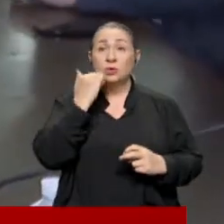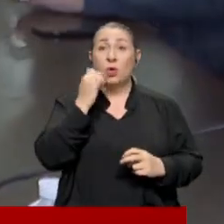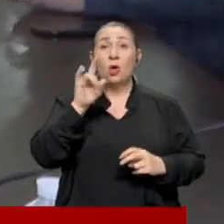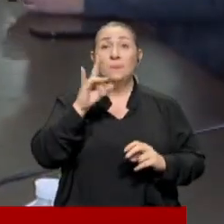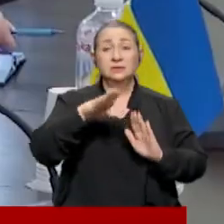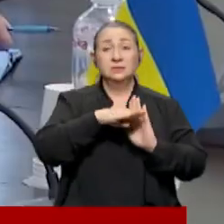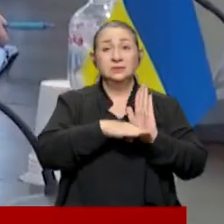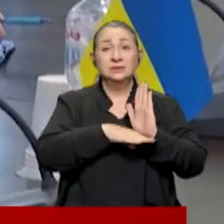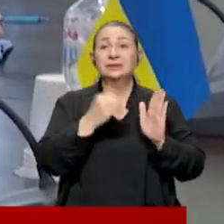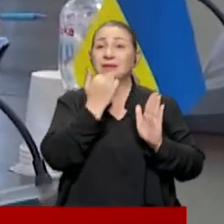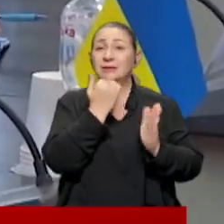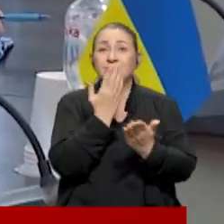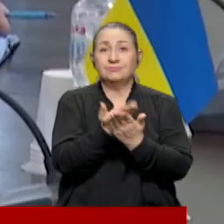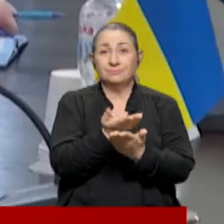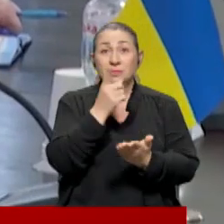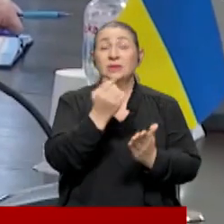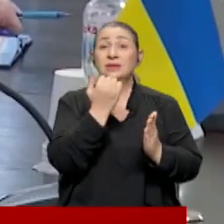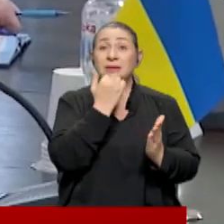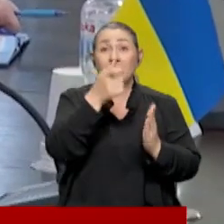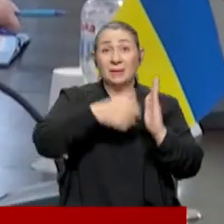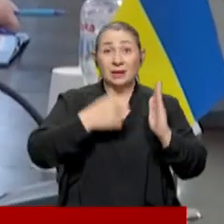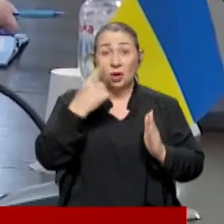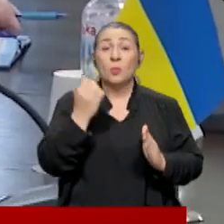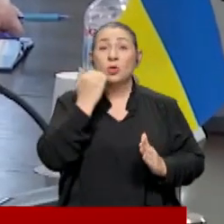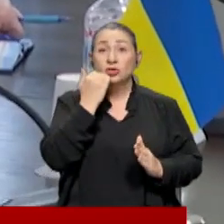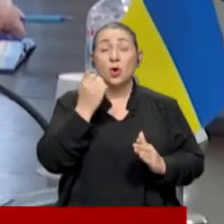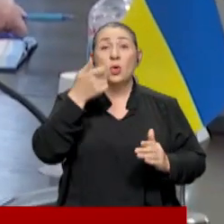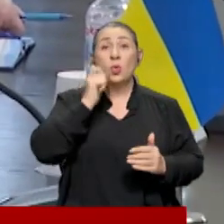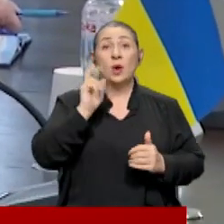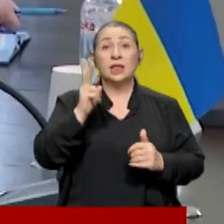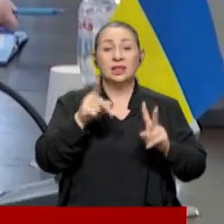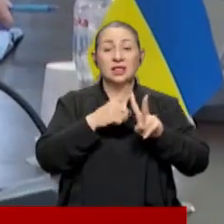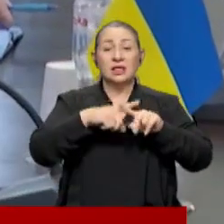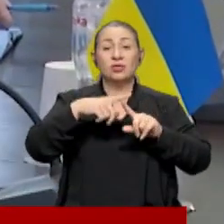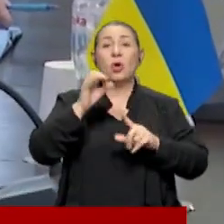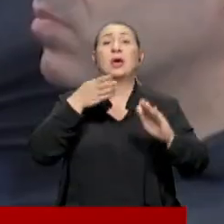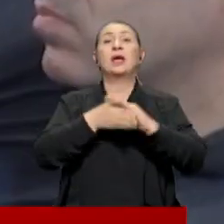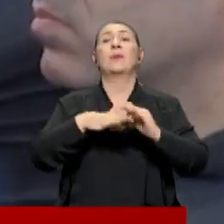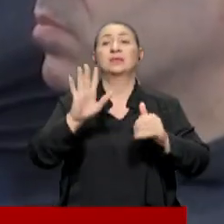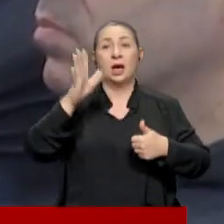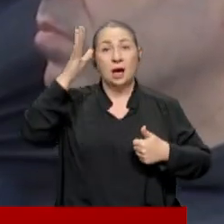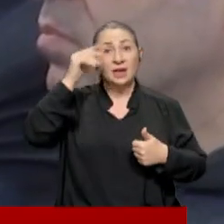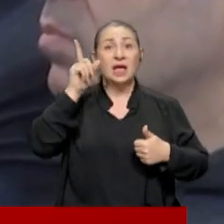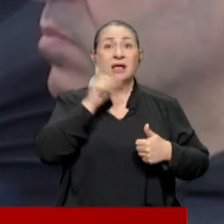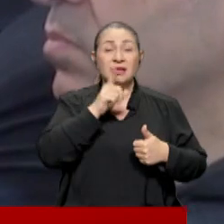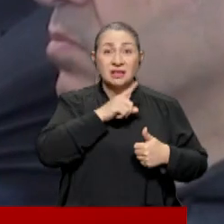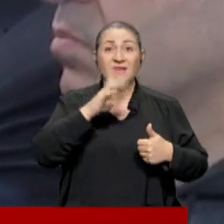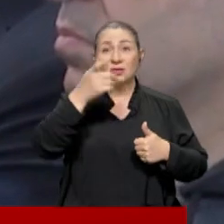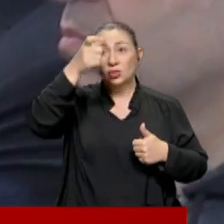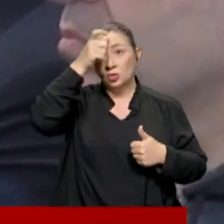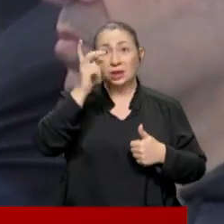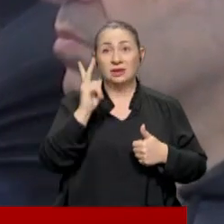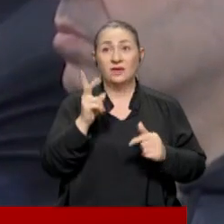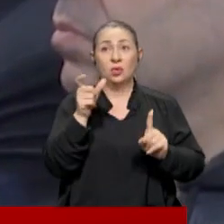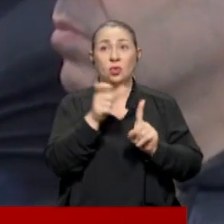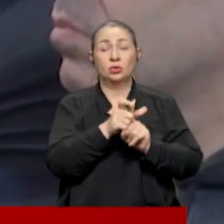maddelik talep taslağını yayınladı. O taslak metnine göre Moskova, Ukrayna'nın NATO'ya girmemesini, Amerika, İngiltere ve Türkiye